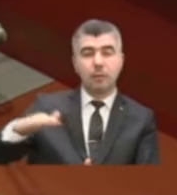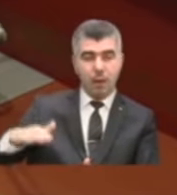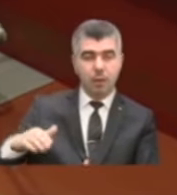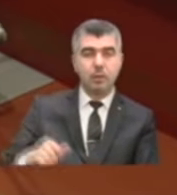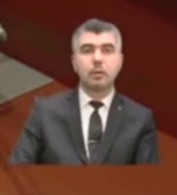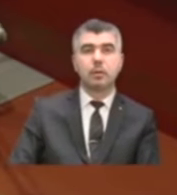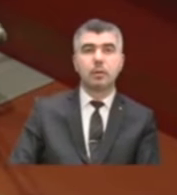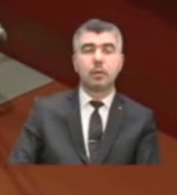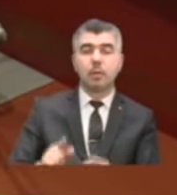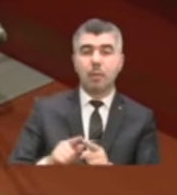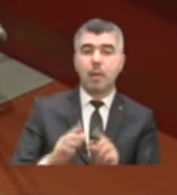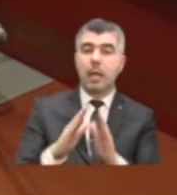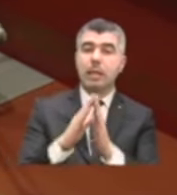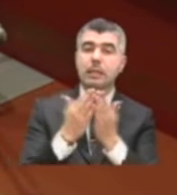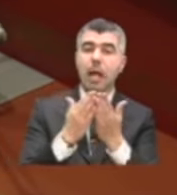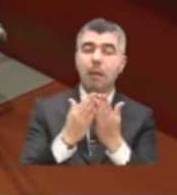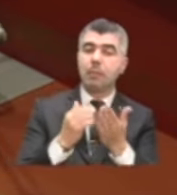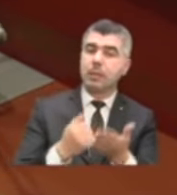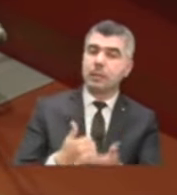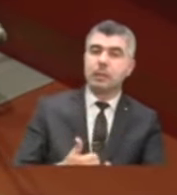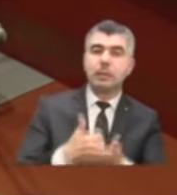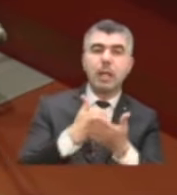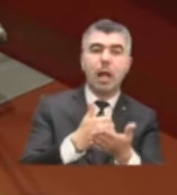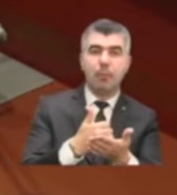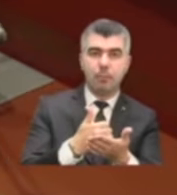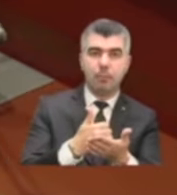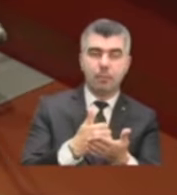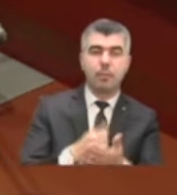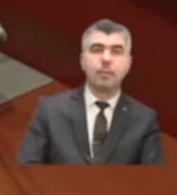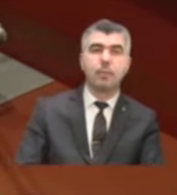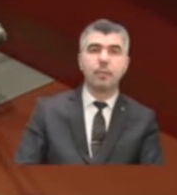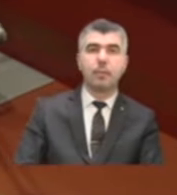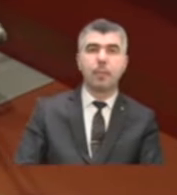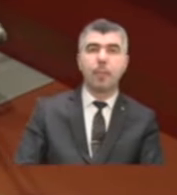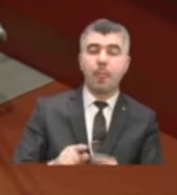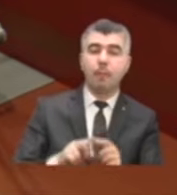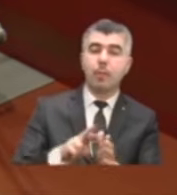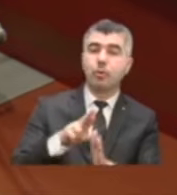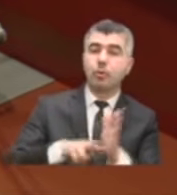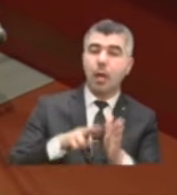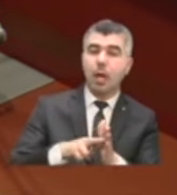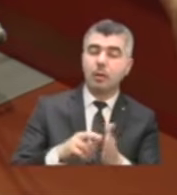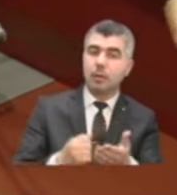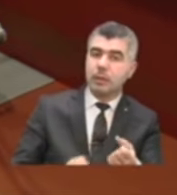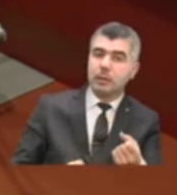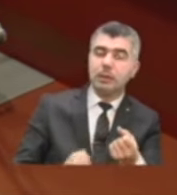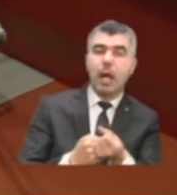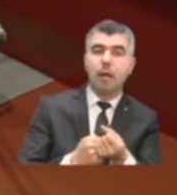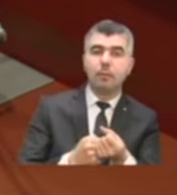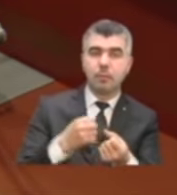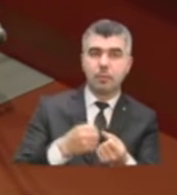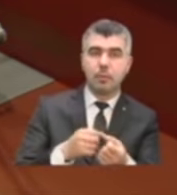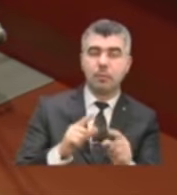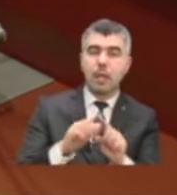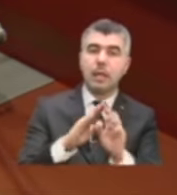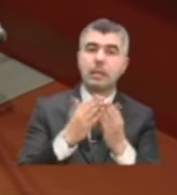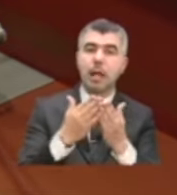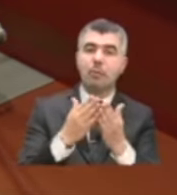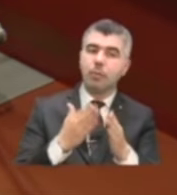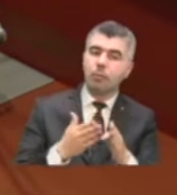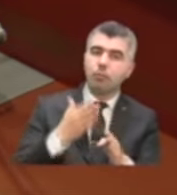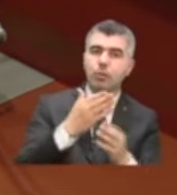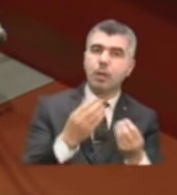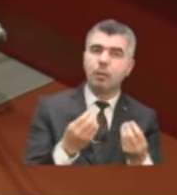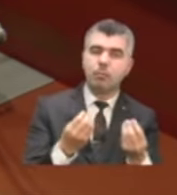وقلتها الكتاب خصو دعم، خصو امكانيات، والجهات اللي بغات دعم وبغات الكتاب في الجهه ديالها حنا غنمشيو